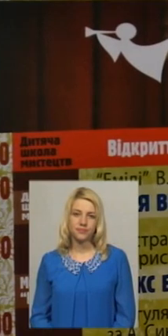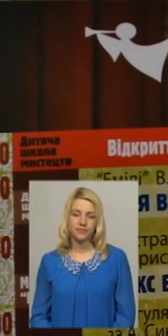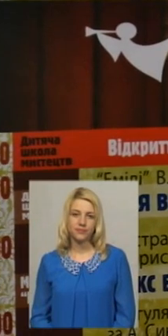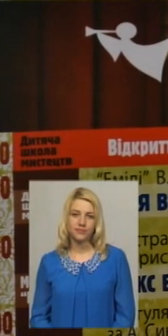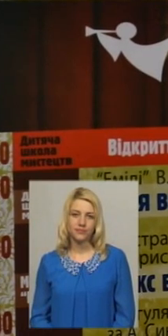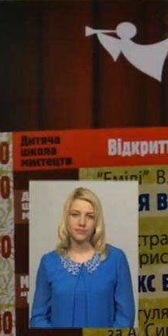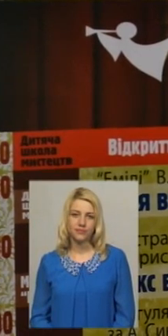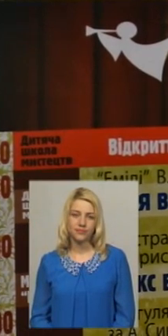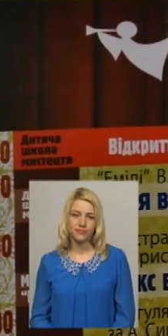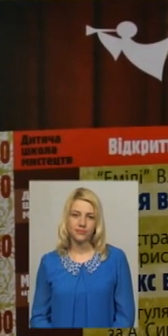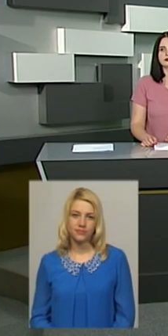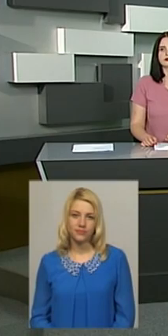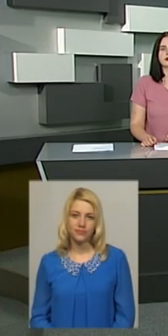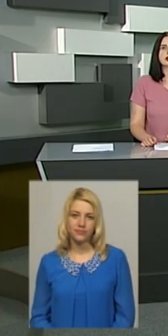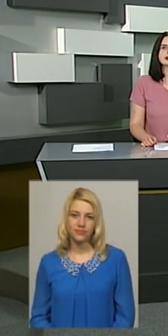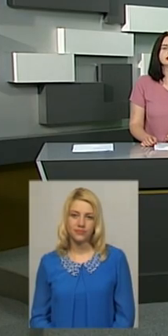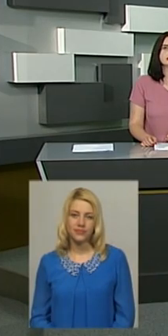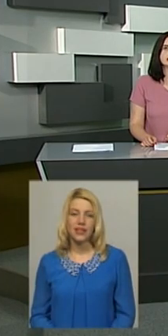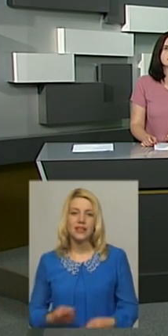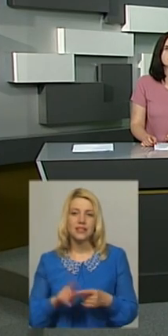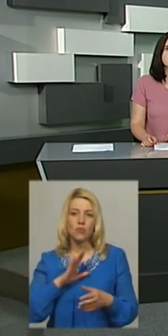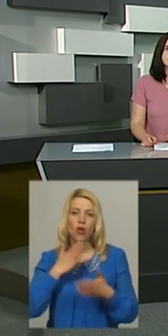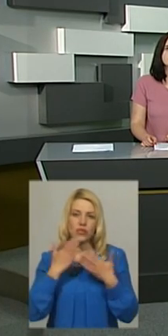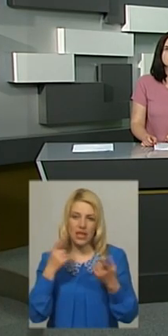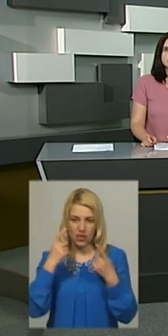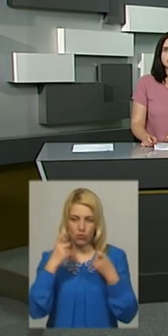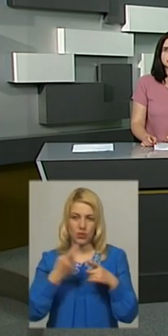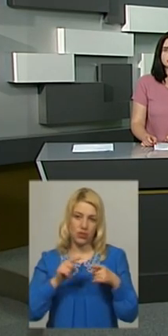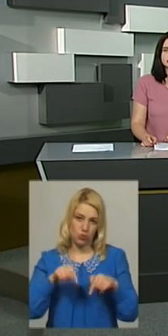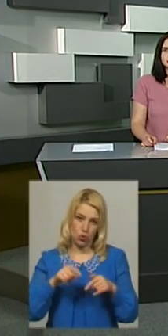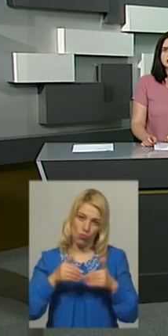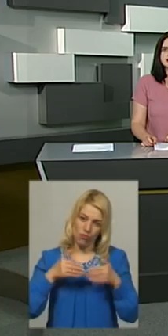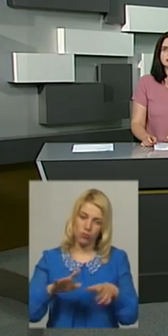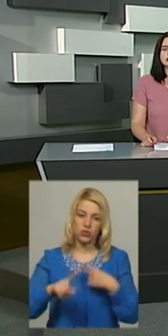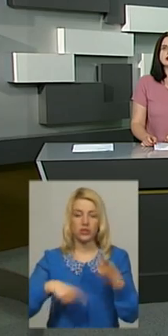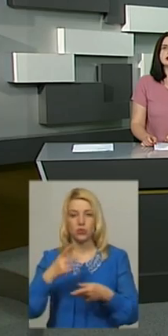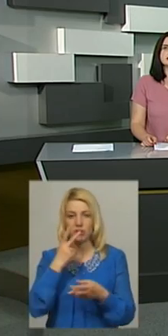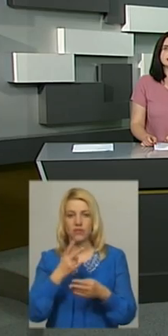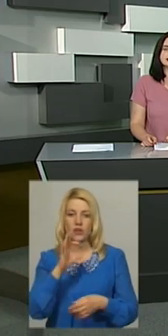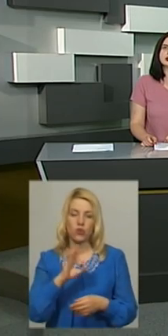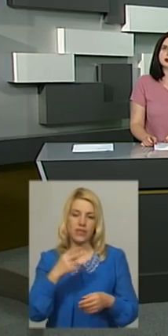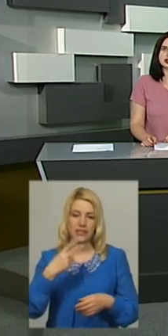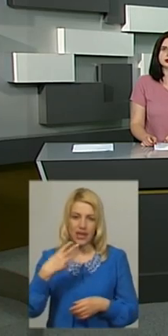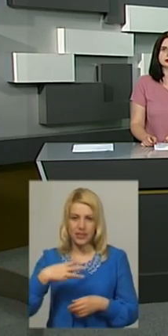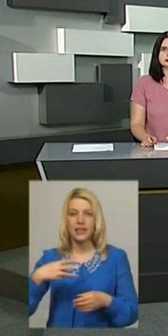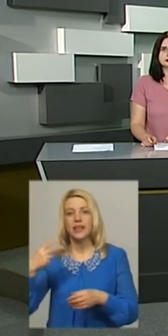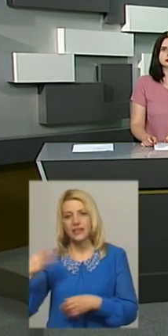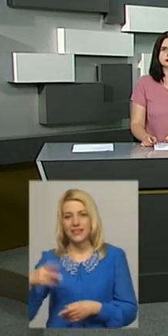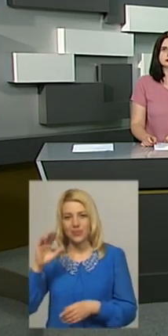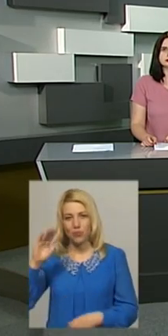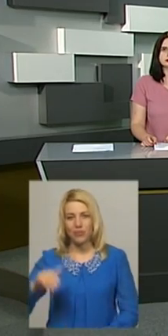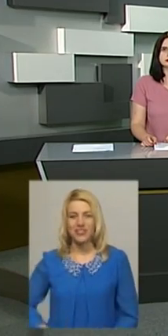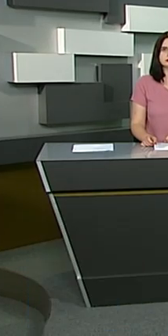новини Поділля Центр. Це була остання інформація цього випуску. Наступний дивіться о 20:30. Побачимось.